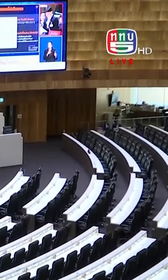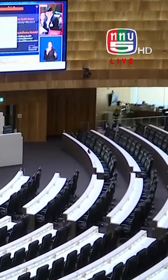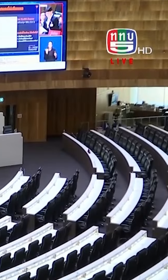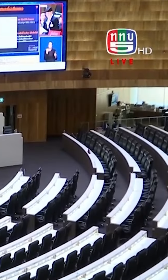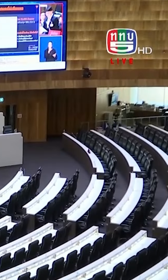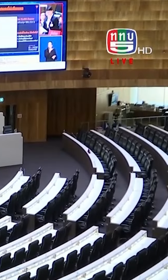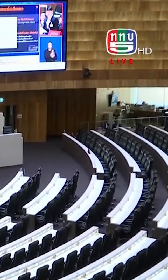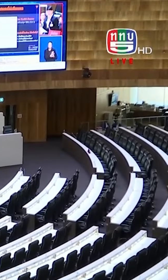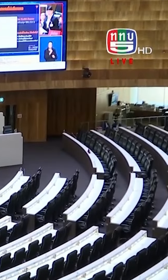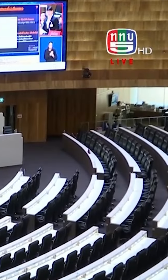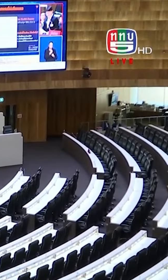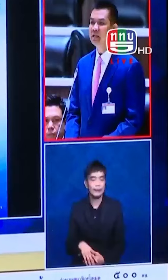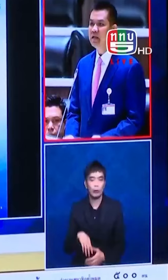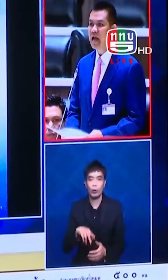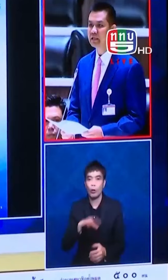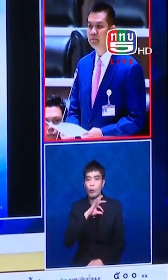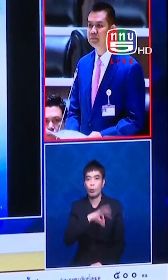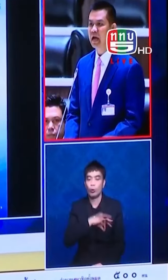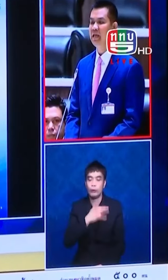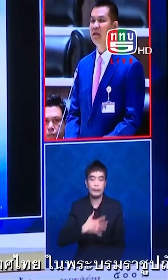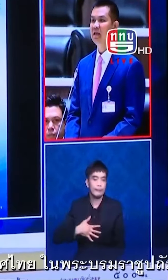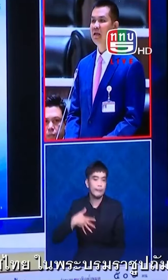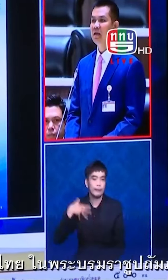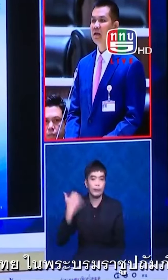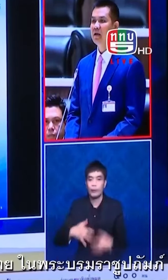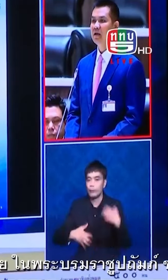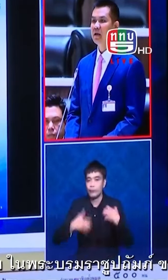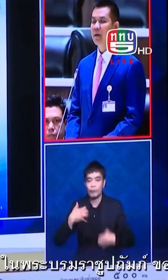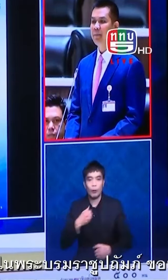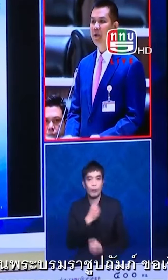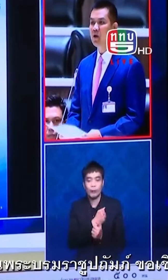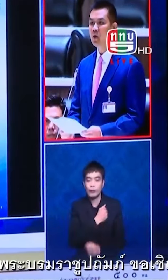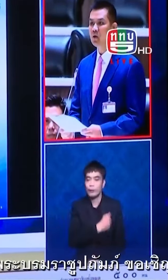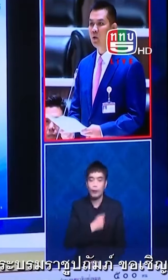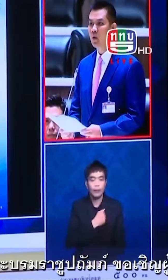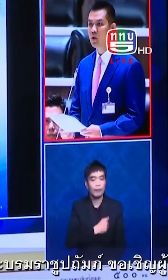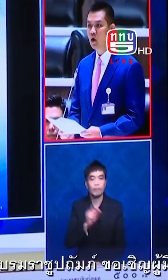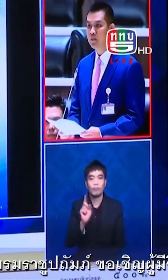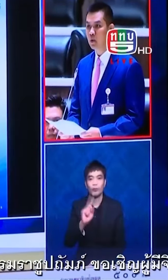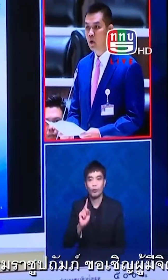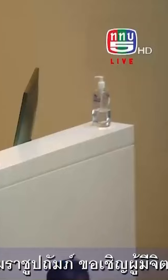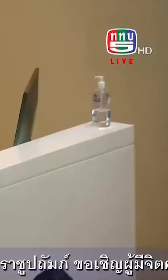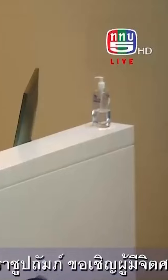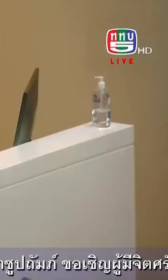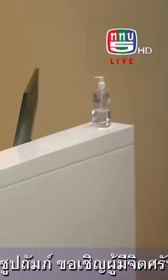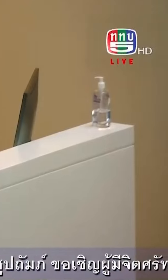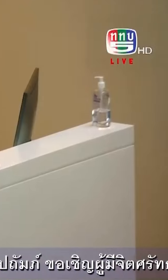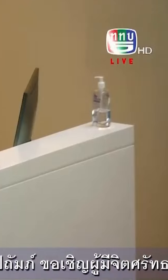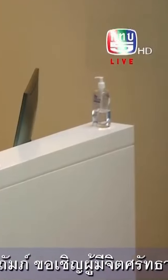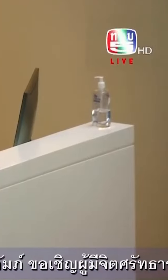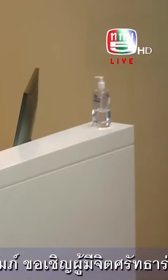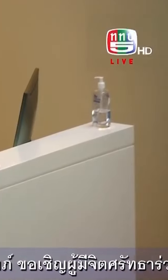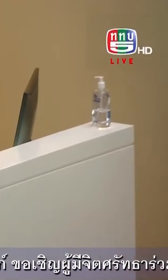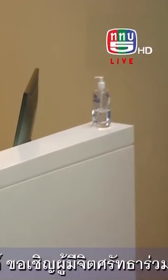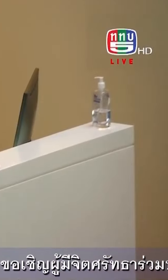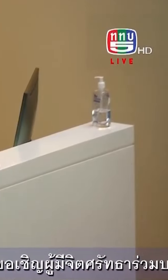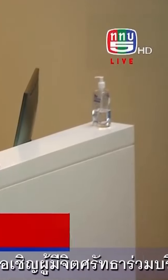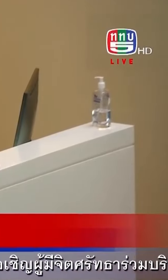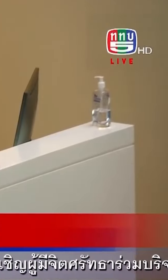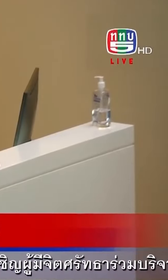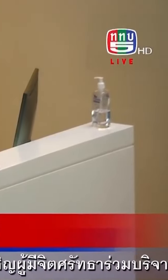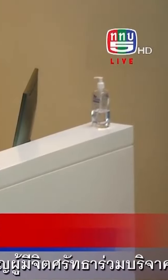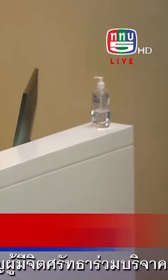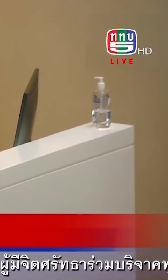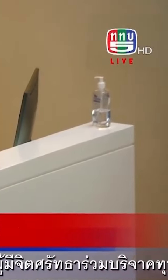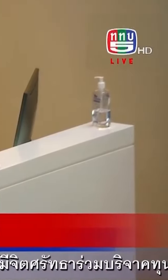การประชุมสภาผู้แทนราษฎรสมัยวิสามัญในการพิจารณาร่างพรบ.งบประมาณ2568วาระแรกนะคะจบลง